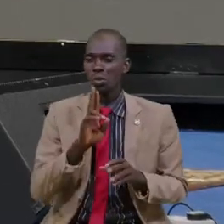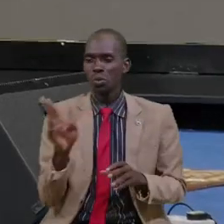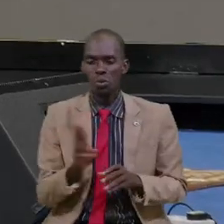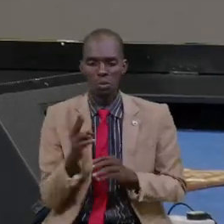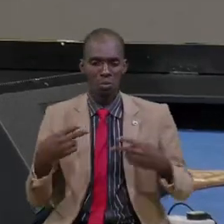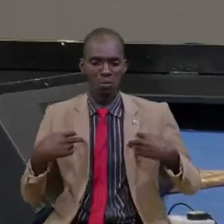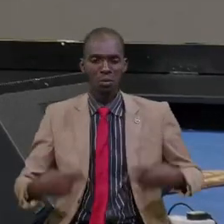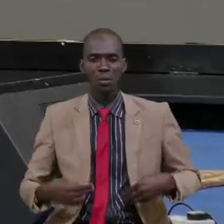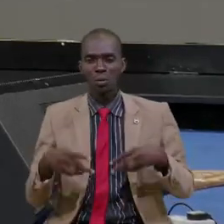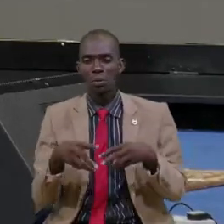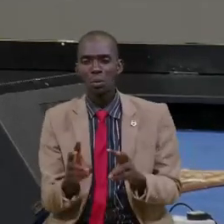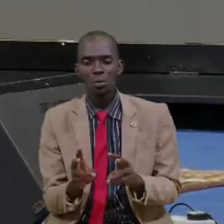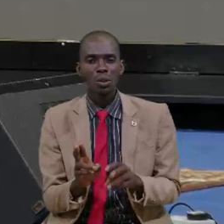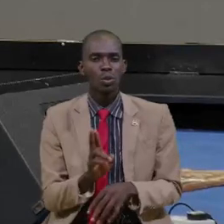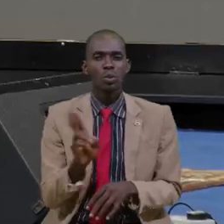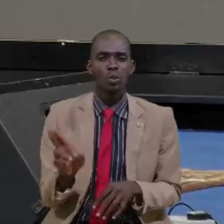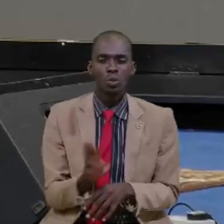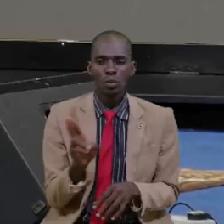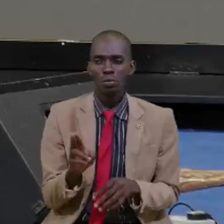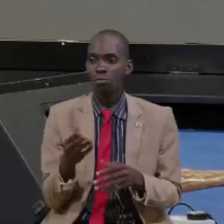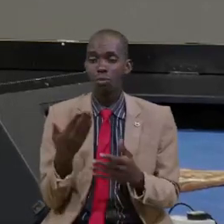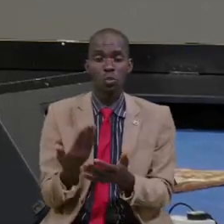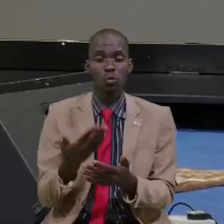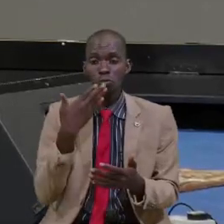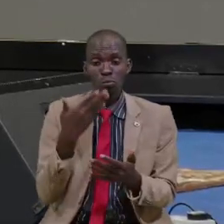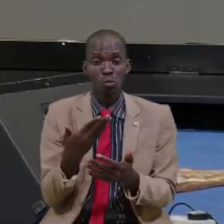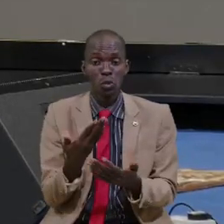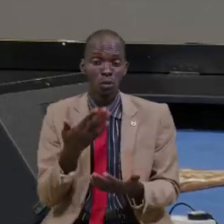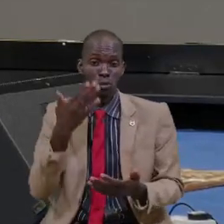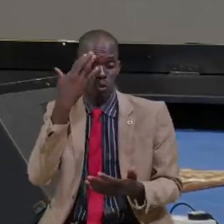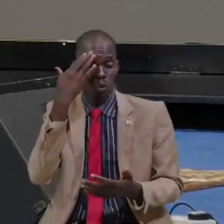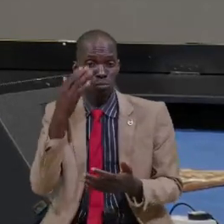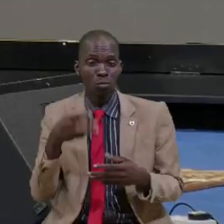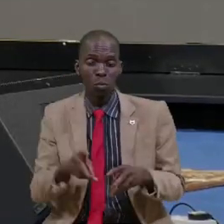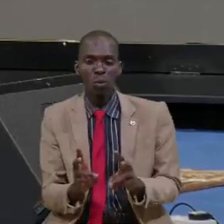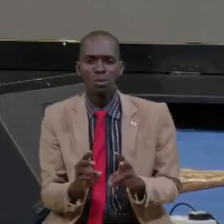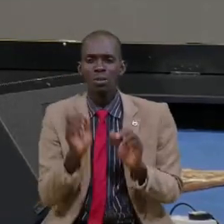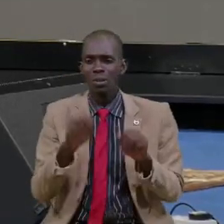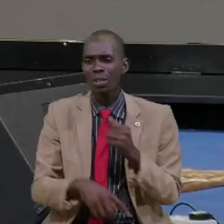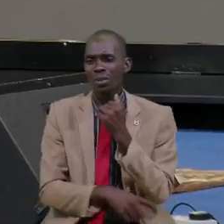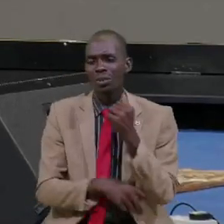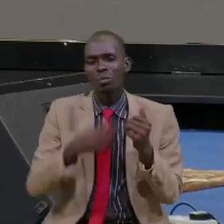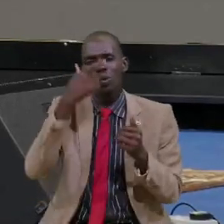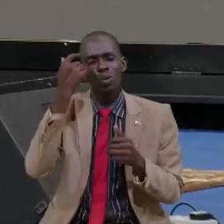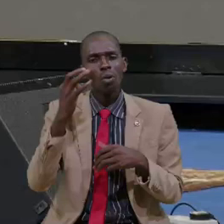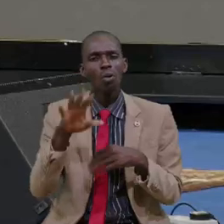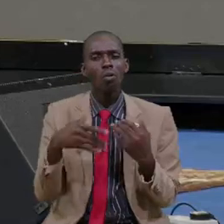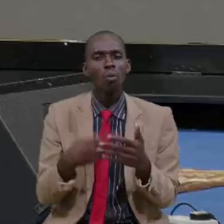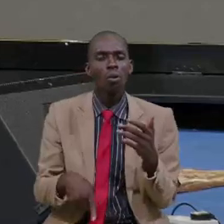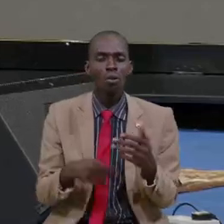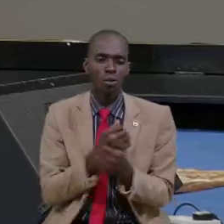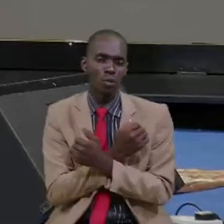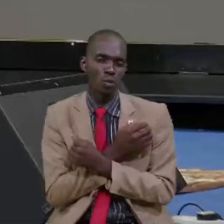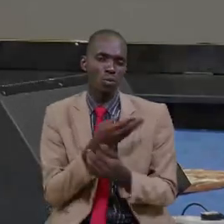des méthodes physiques, ils peuvent utiliser des méthodes bien connues, ils peuvent voler, dérober à cause de l'amour de